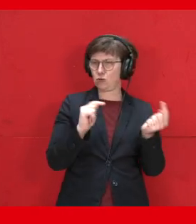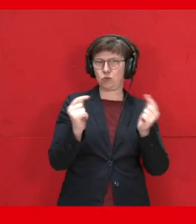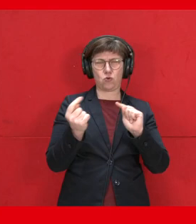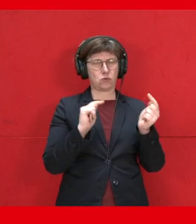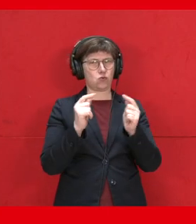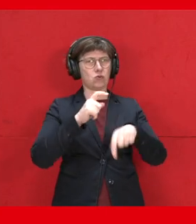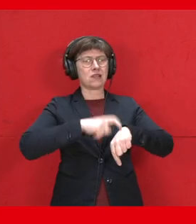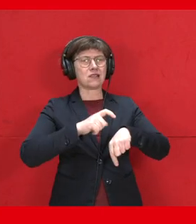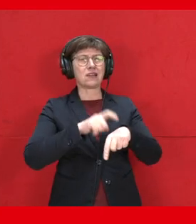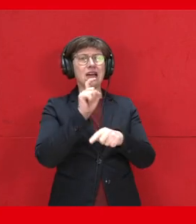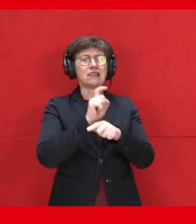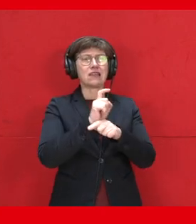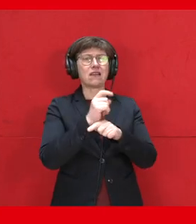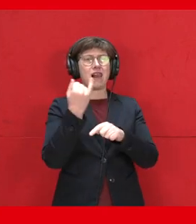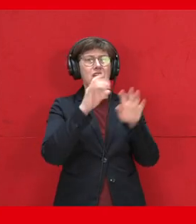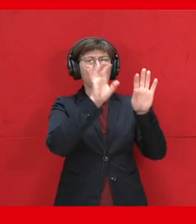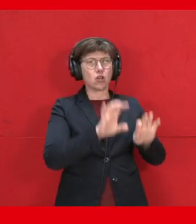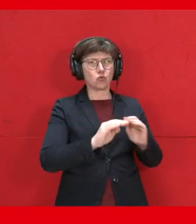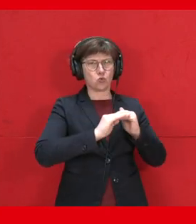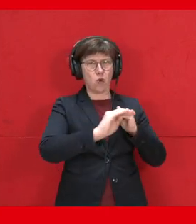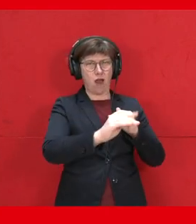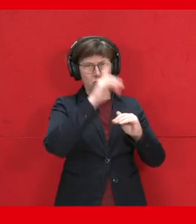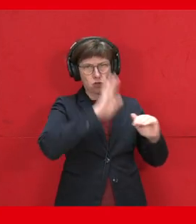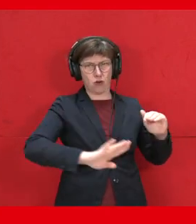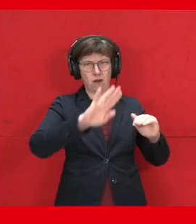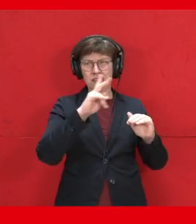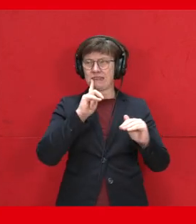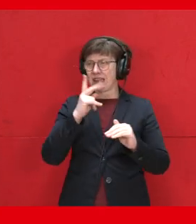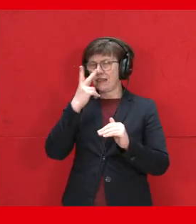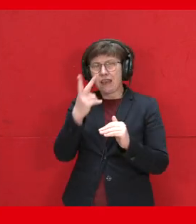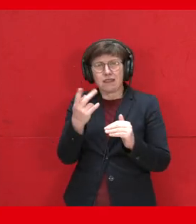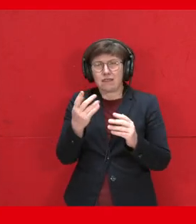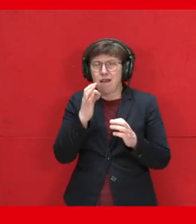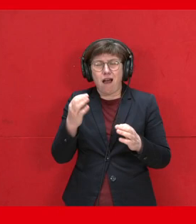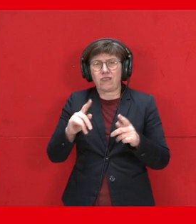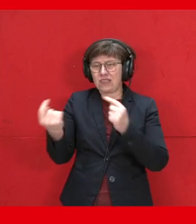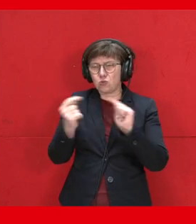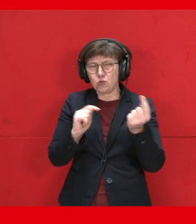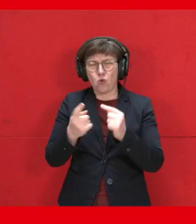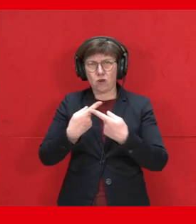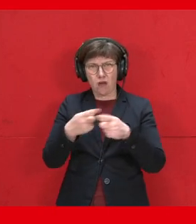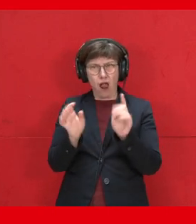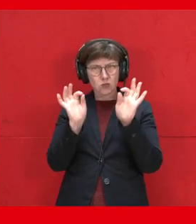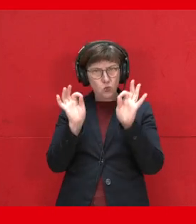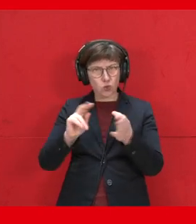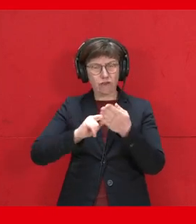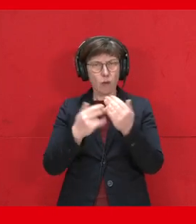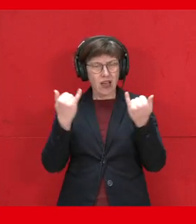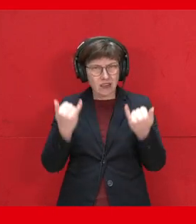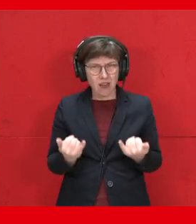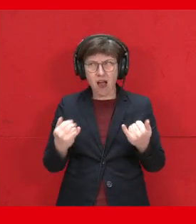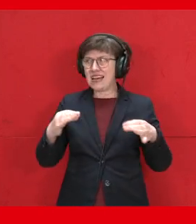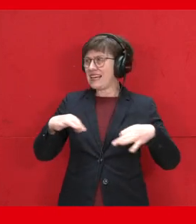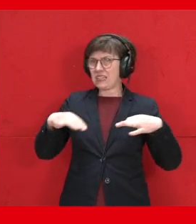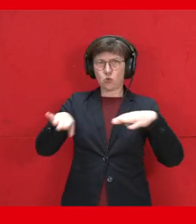die Situation der digitalen Infrastruktur unseres Landes. Wir sehen das jeden Tag, wenn wir darüber diskutieren, ob eigentlich alles gut vorbereitet ist in